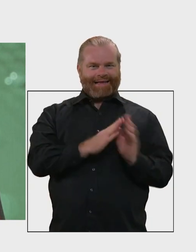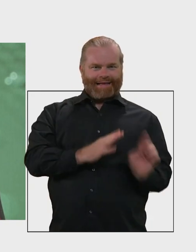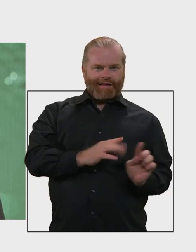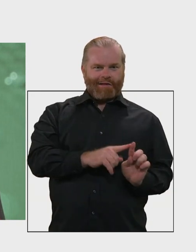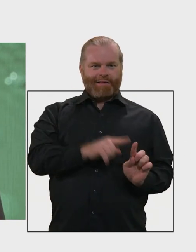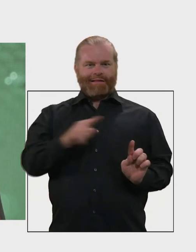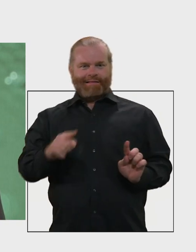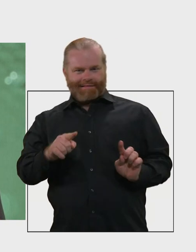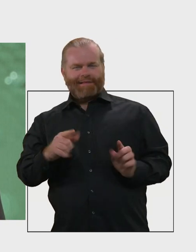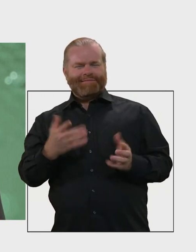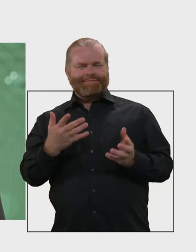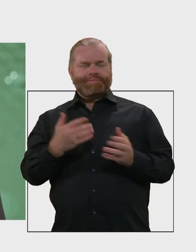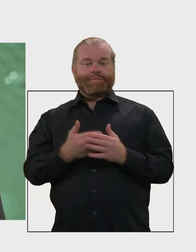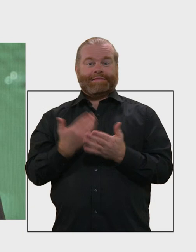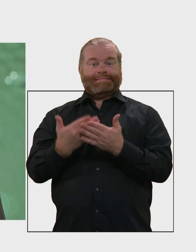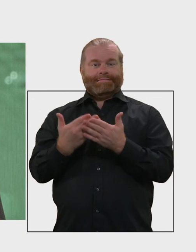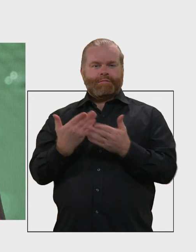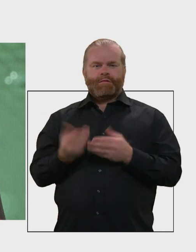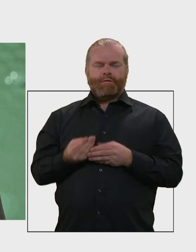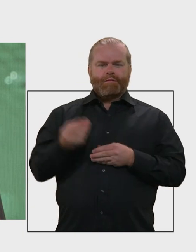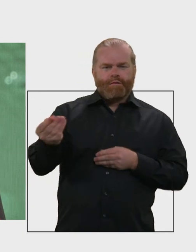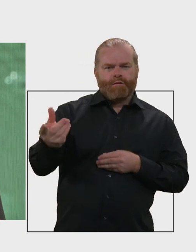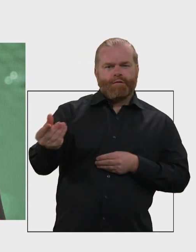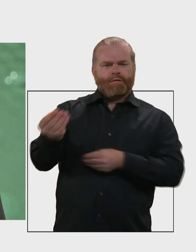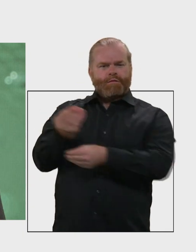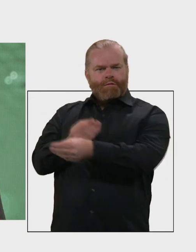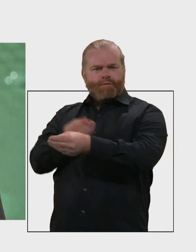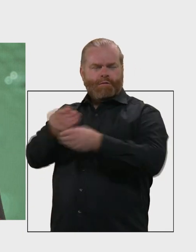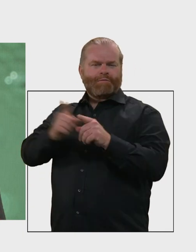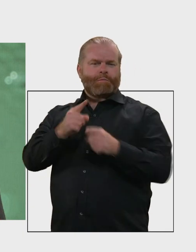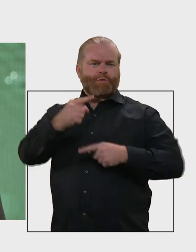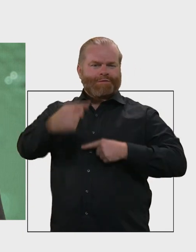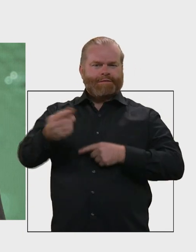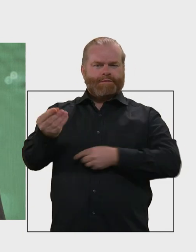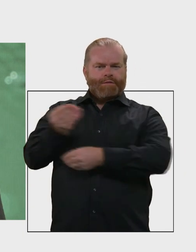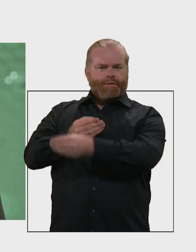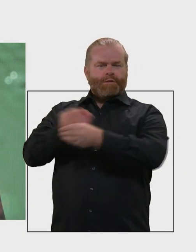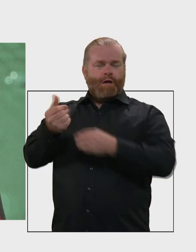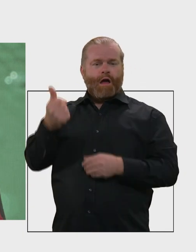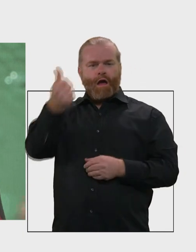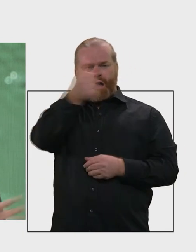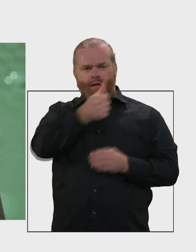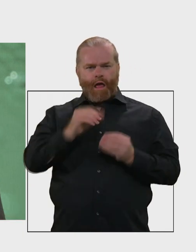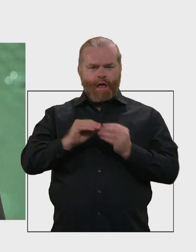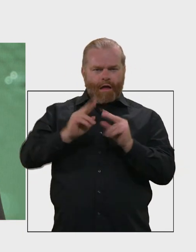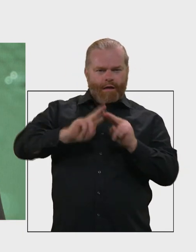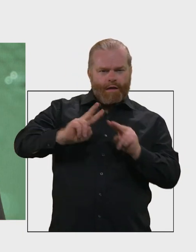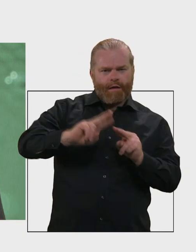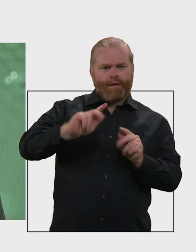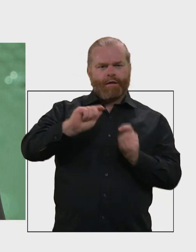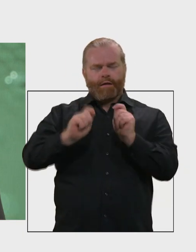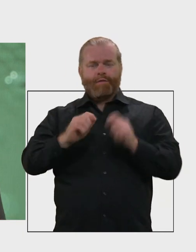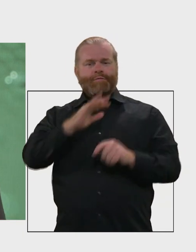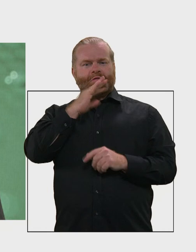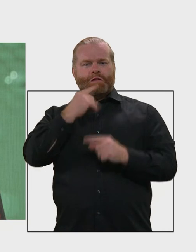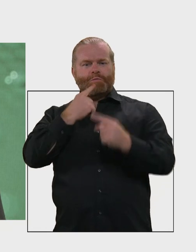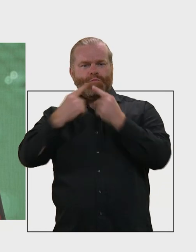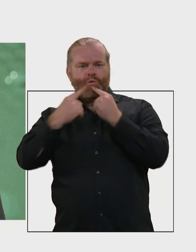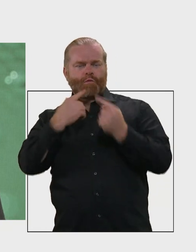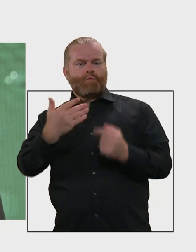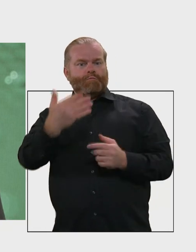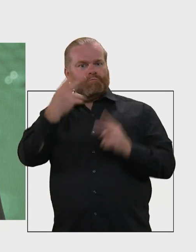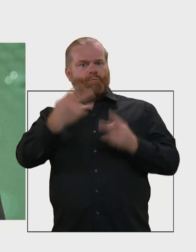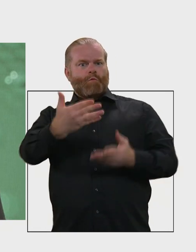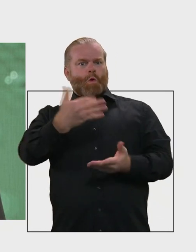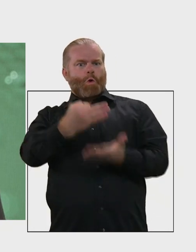Das heißt, viele Besprechungen vor Ort, gegenseitiges Kennenlernen, Austausch, Dateien und so weiter und so fort. Und das